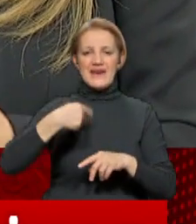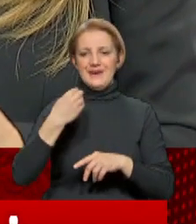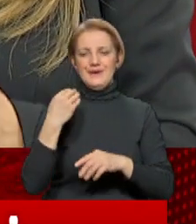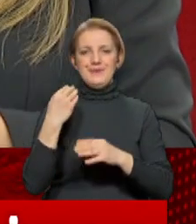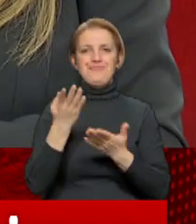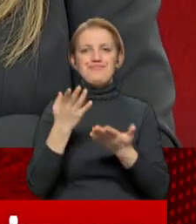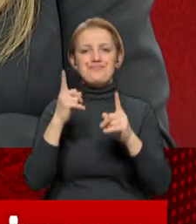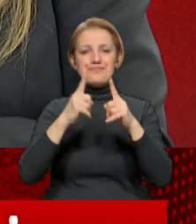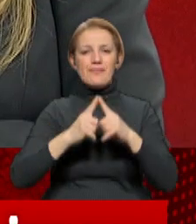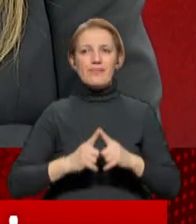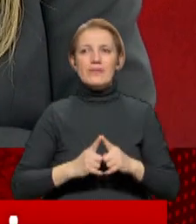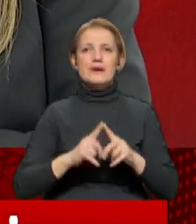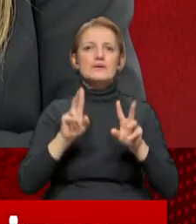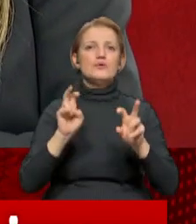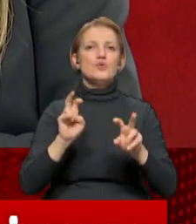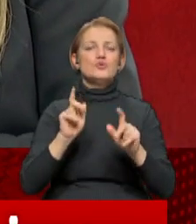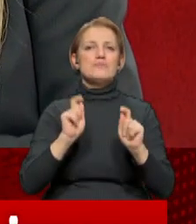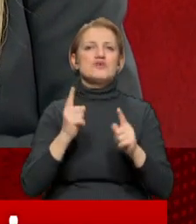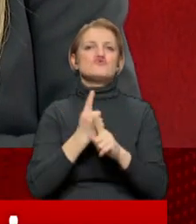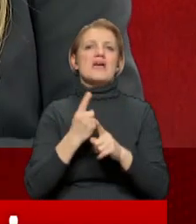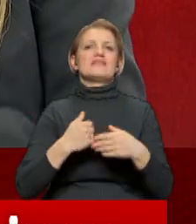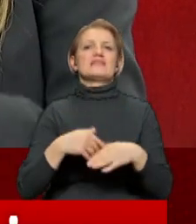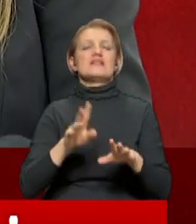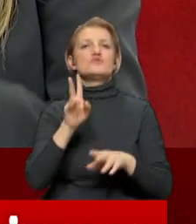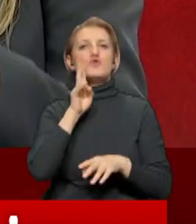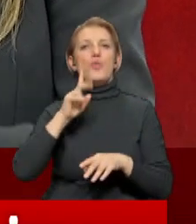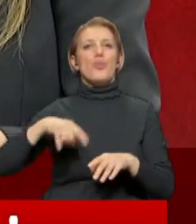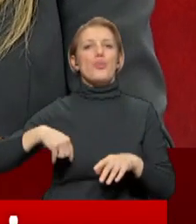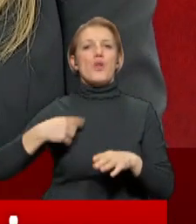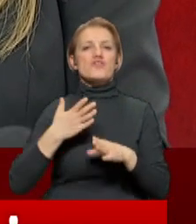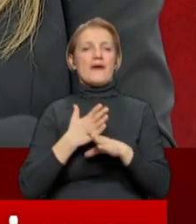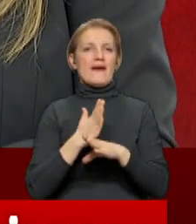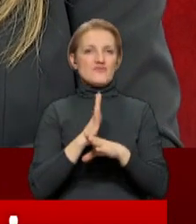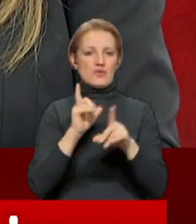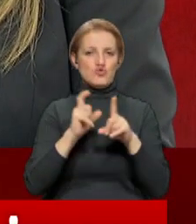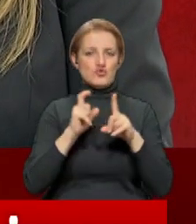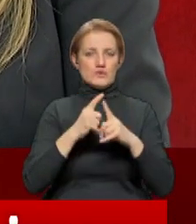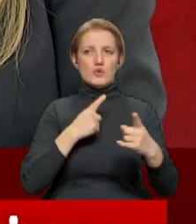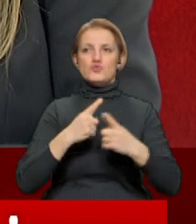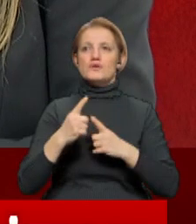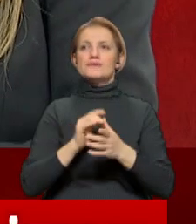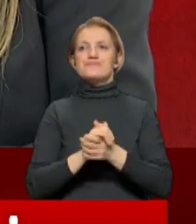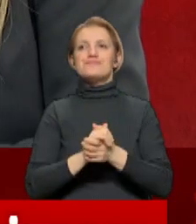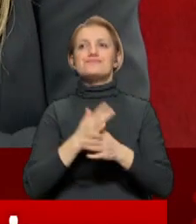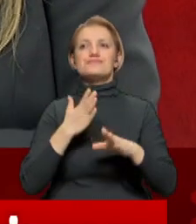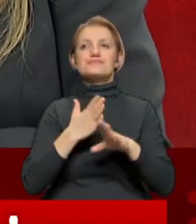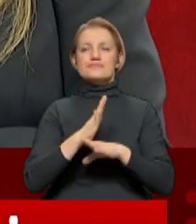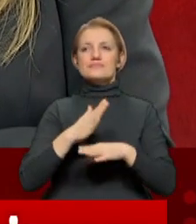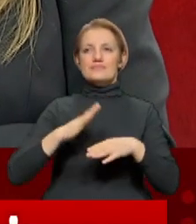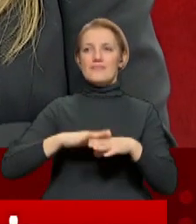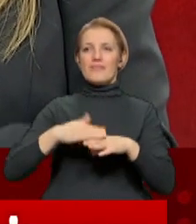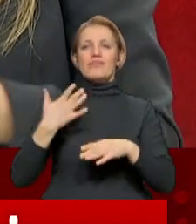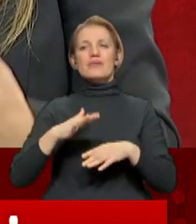böyle maliyet hesabına konu yapılabilecek şeyler değil. Yani son derece gerçek bir durumu konuşuyoruz çünkü. Hani gerçekler el